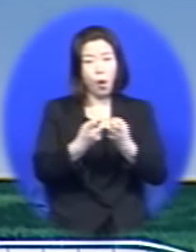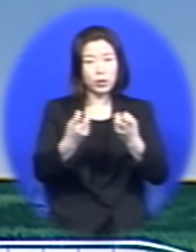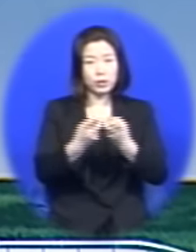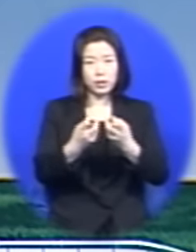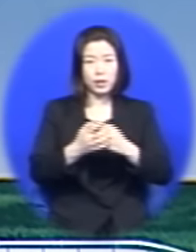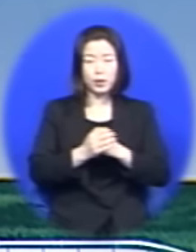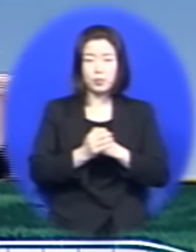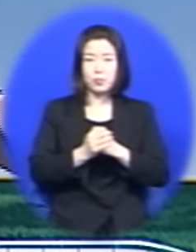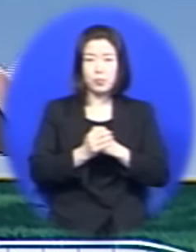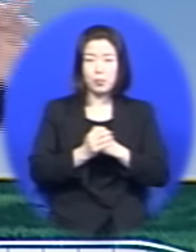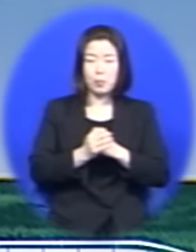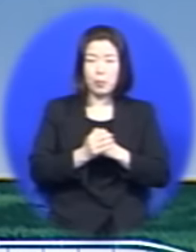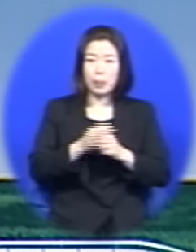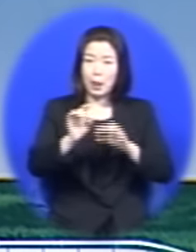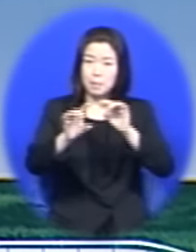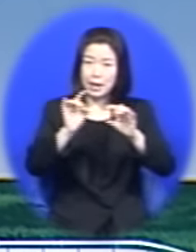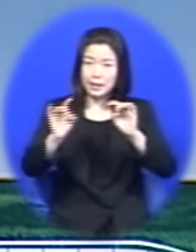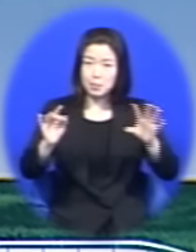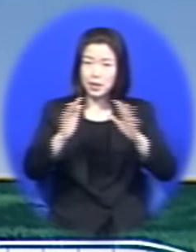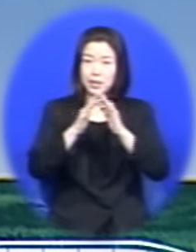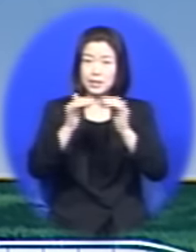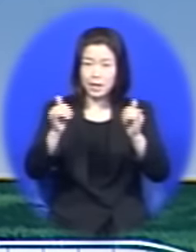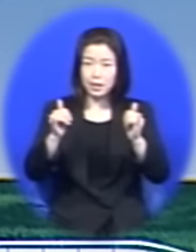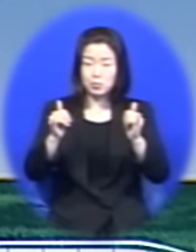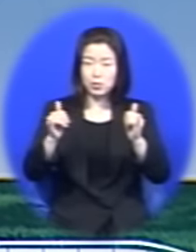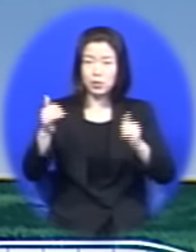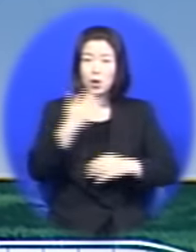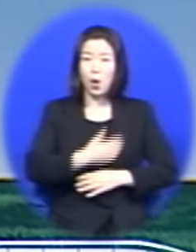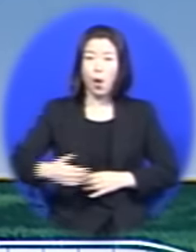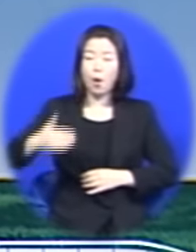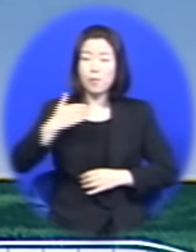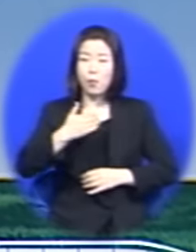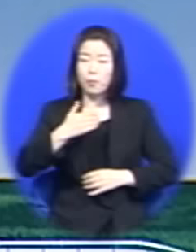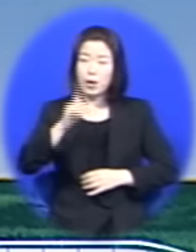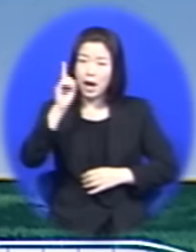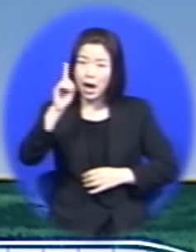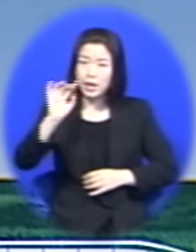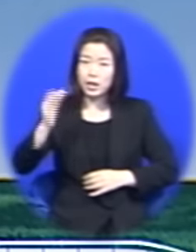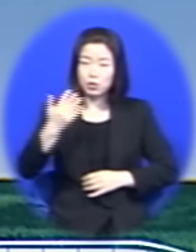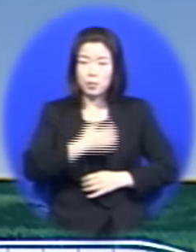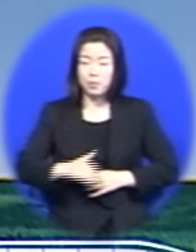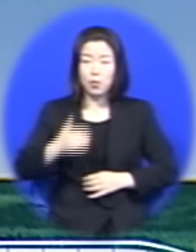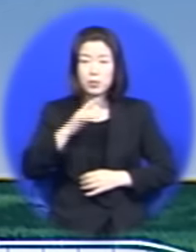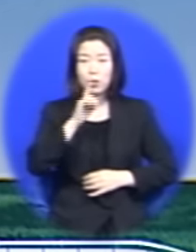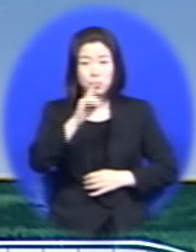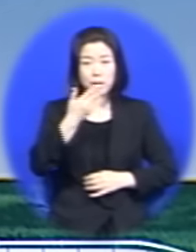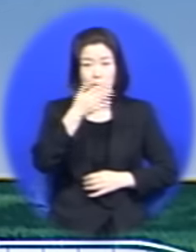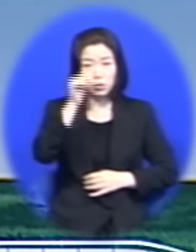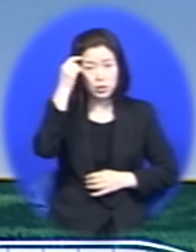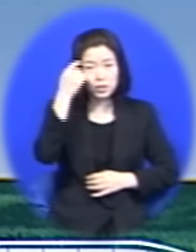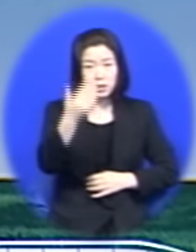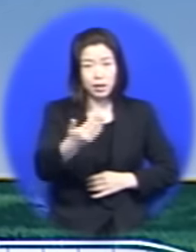어떻게 이 개별적인 사람을 몸이라고, 하나가 된 몸이라고 말할 수 있을까요?